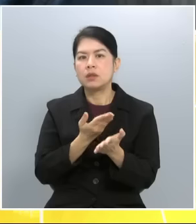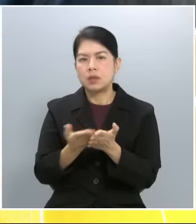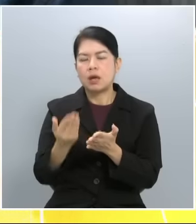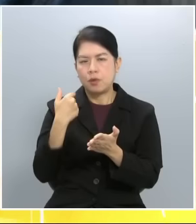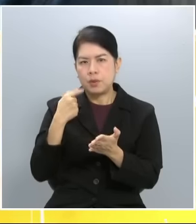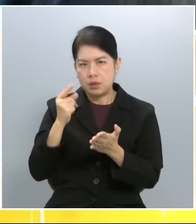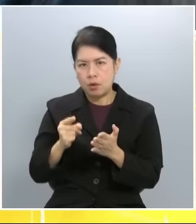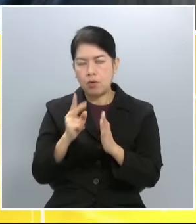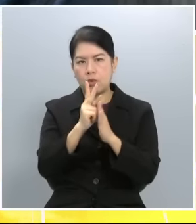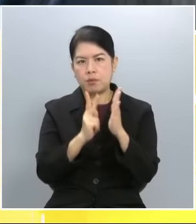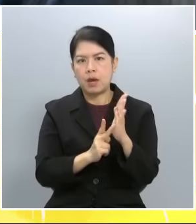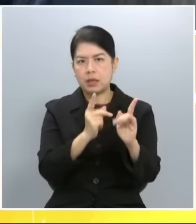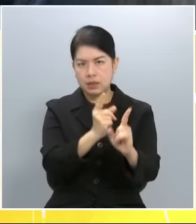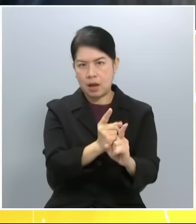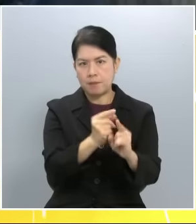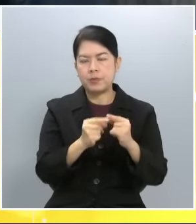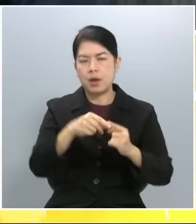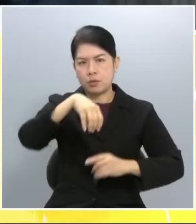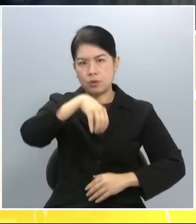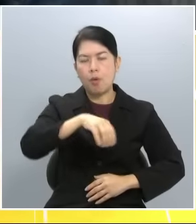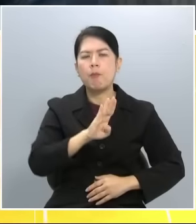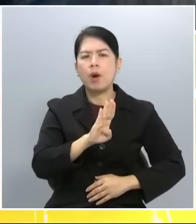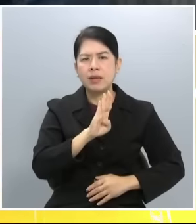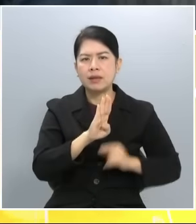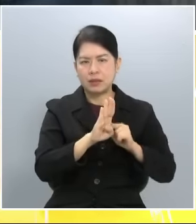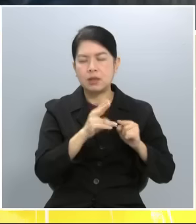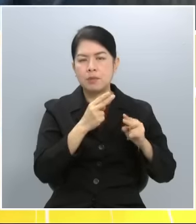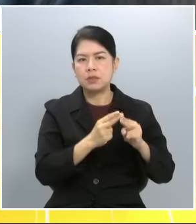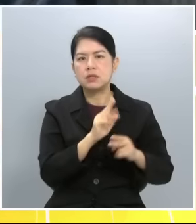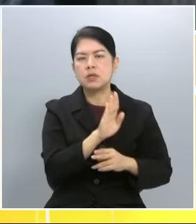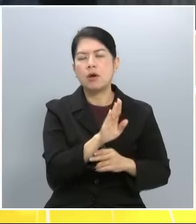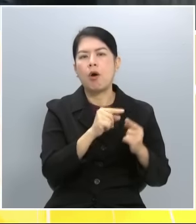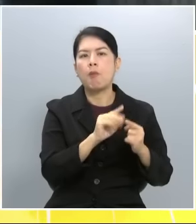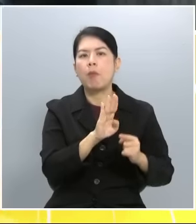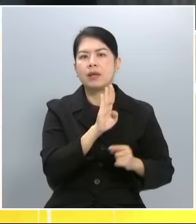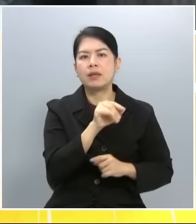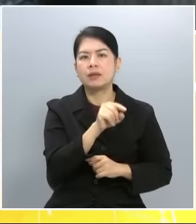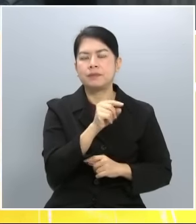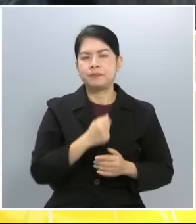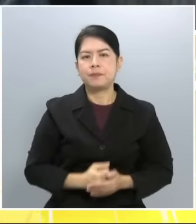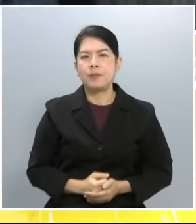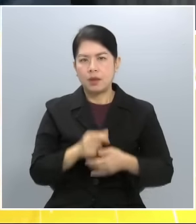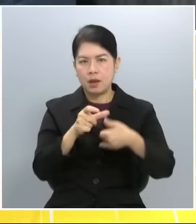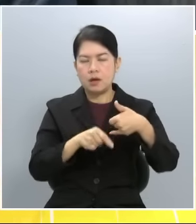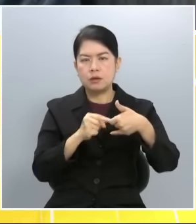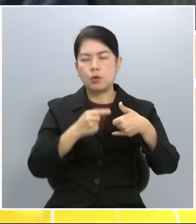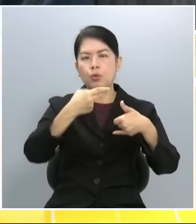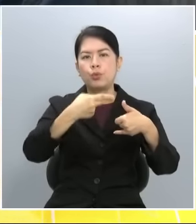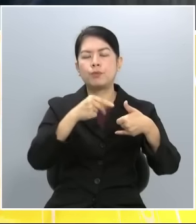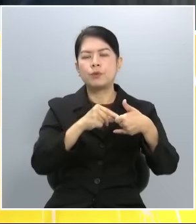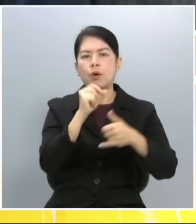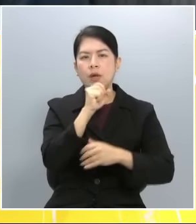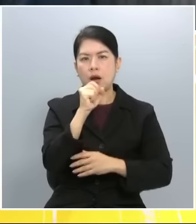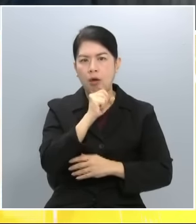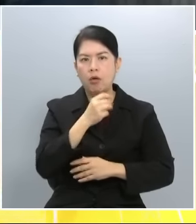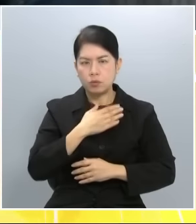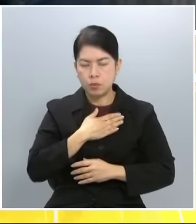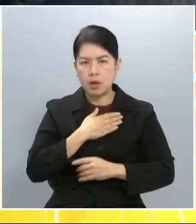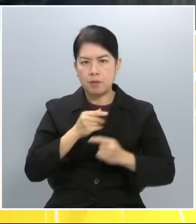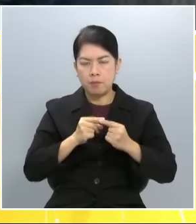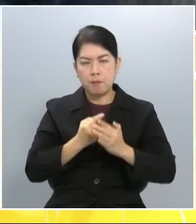ายกับกรณีบริษัทหรือห้างหุ้นส่วนจำกัดกับข้อต่อมาตัวคุณหนุ่มกลาในฐานะเป็นหุ้นส่วนผู้จัด